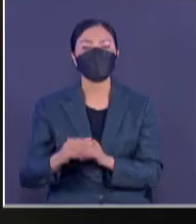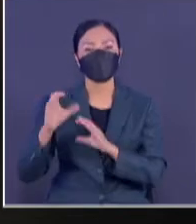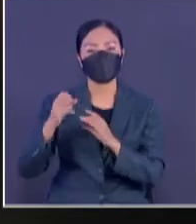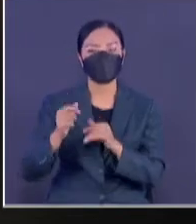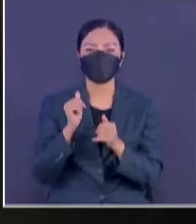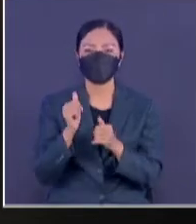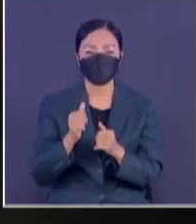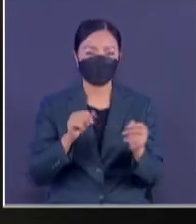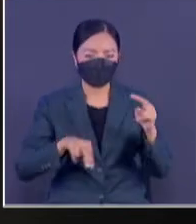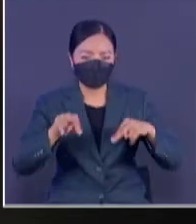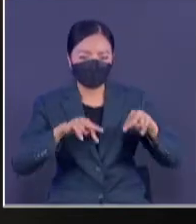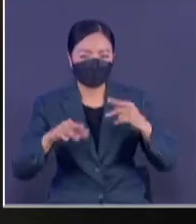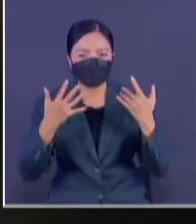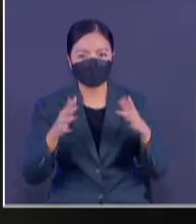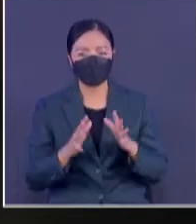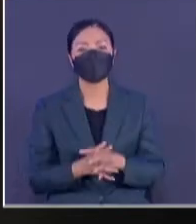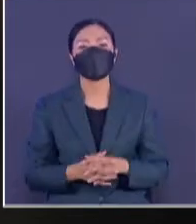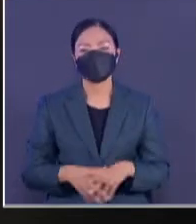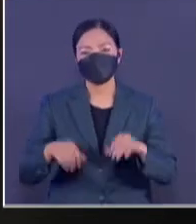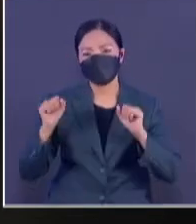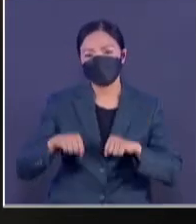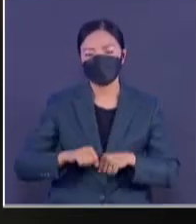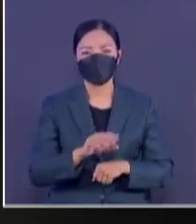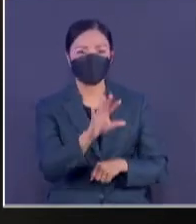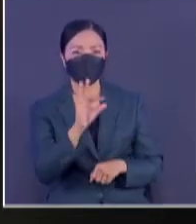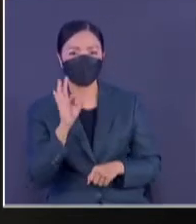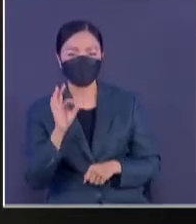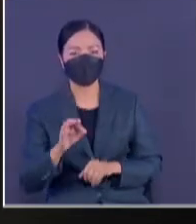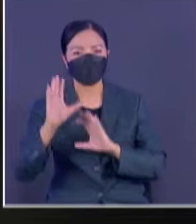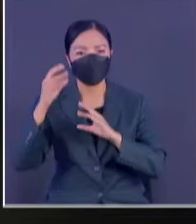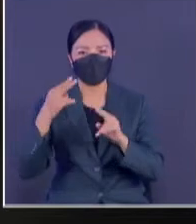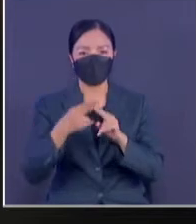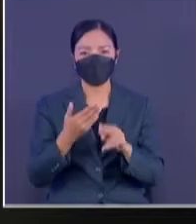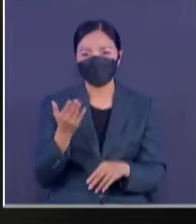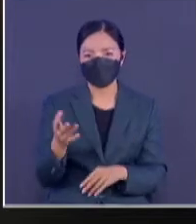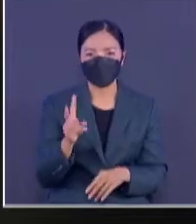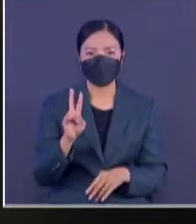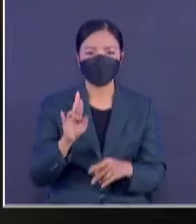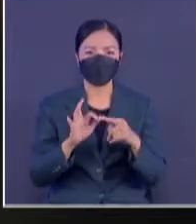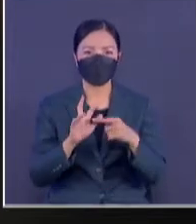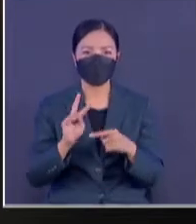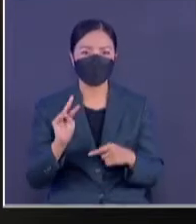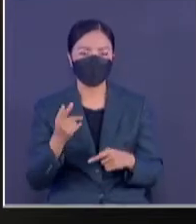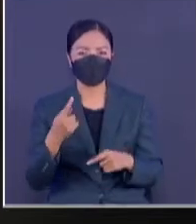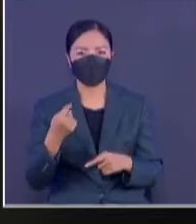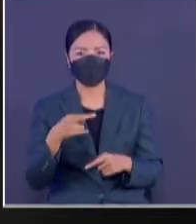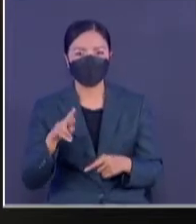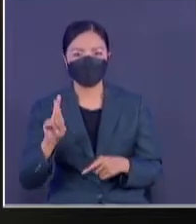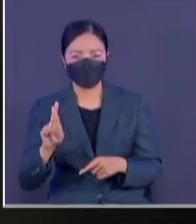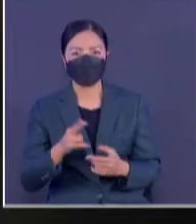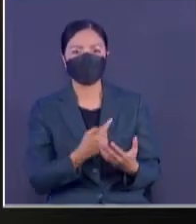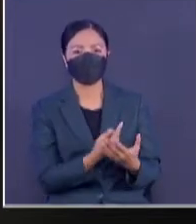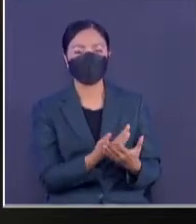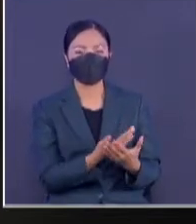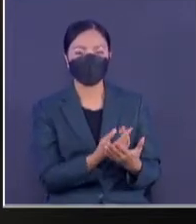ดผลการพิจารณาออกมาแล้วนะคะมีมติเลือกให้ภาพยนตร์เรื่องร่างทรง The Medium เป็นภาพยนตร์ตัวแทนของประเทศไทยในปีนี้